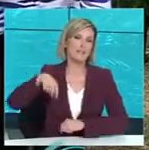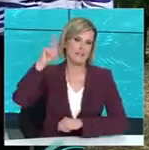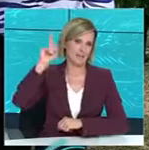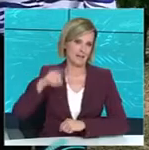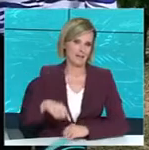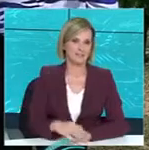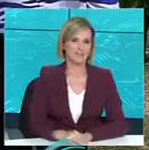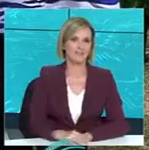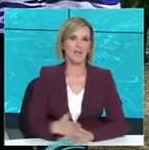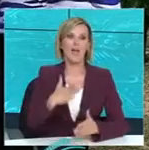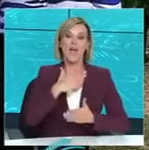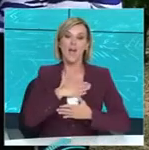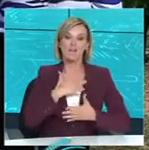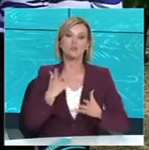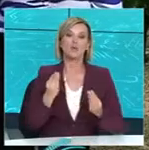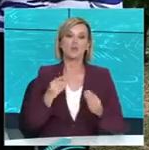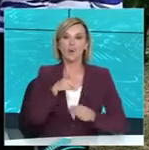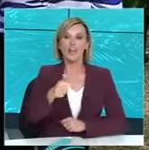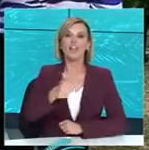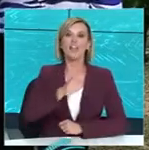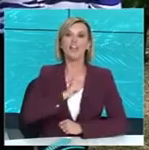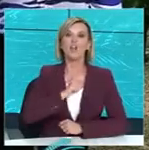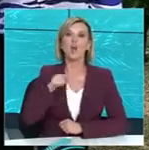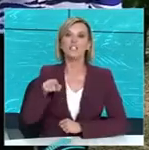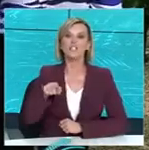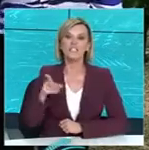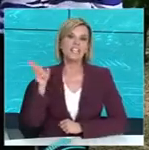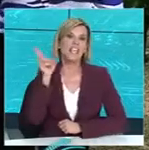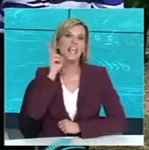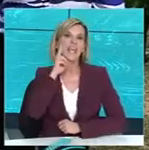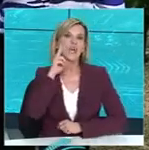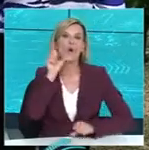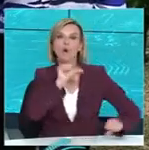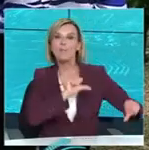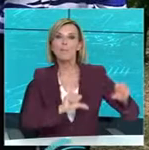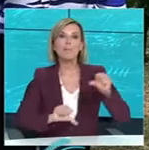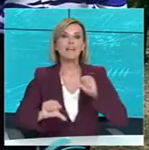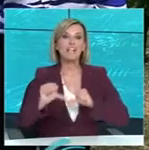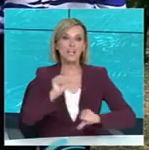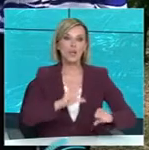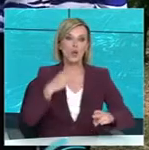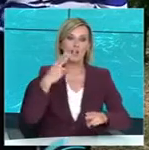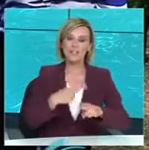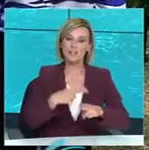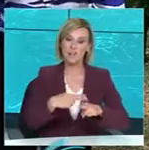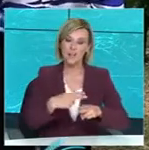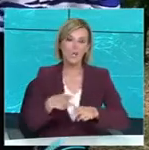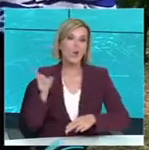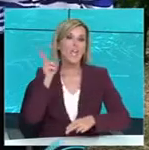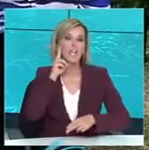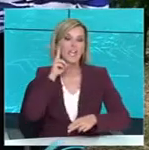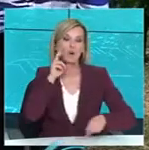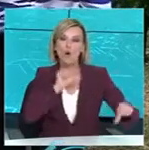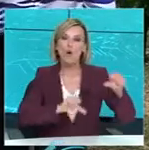Γιατρίδη, ιδιοκτήτη αυτής του ανοιχτού εινοποιείου, ενός πολύ σημαντικού εινοποιείου εδώ στη